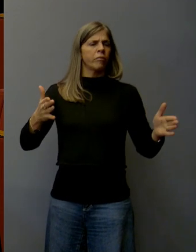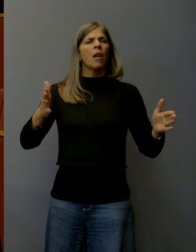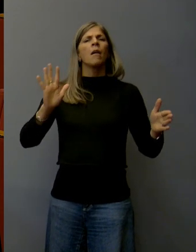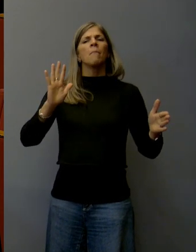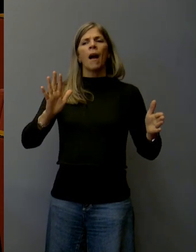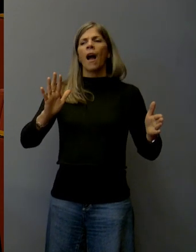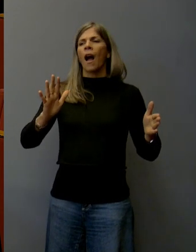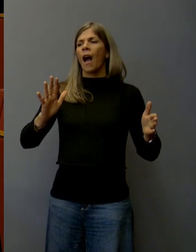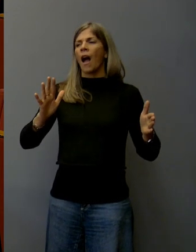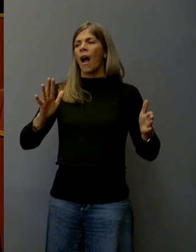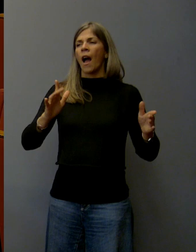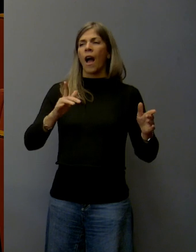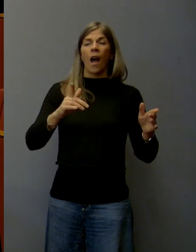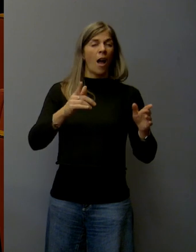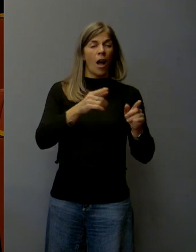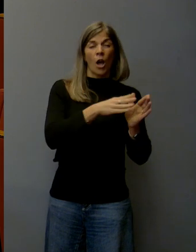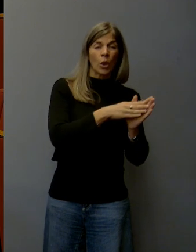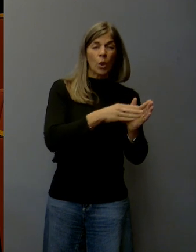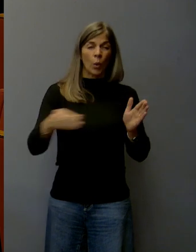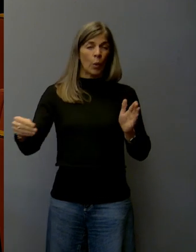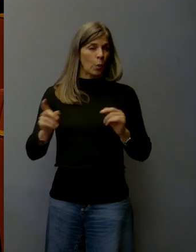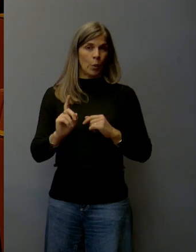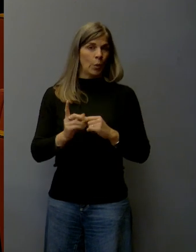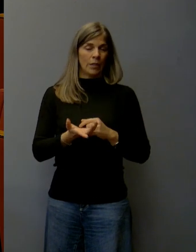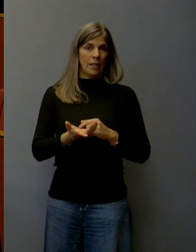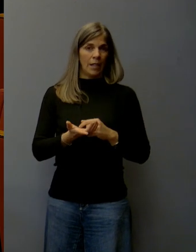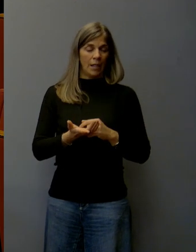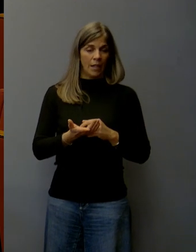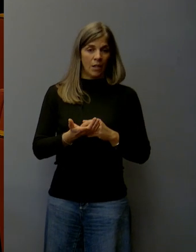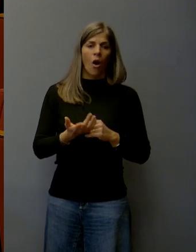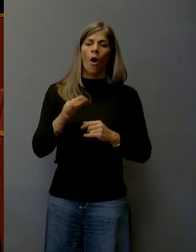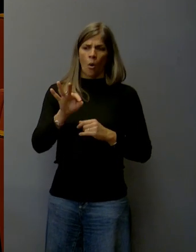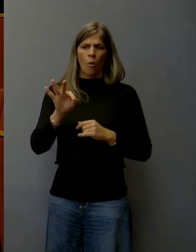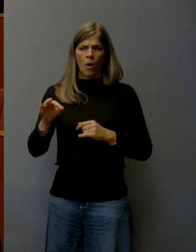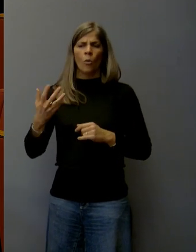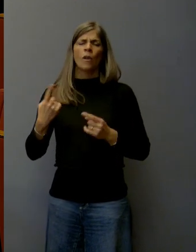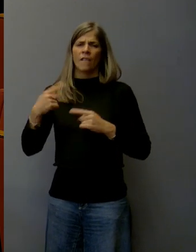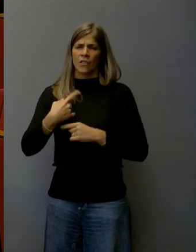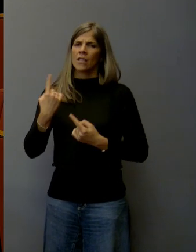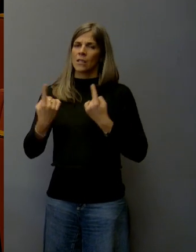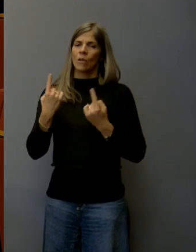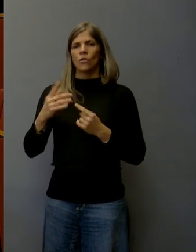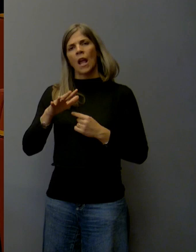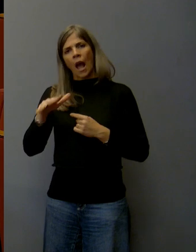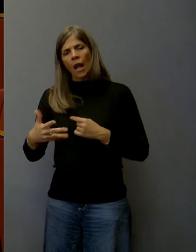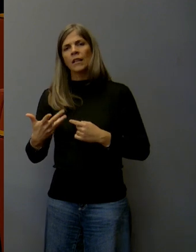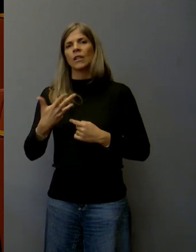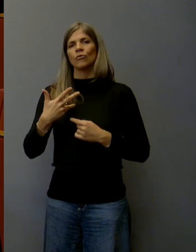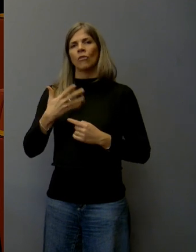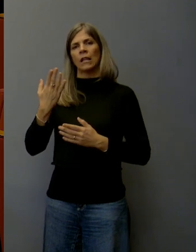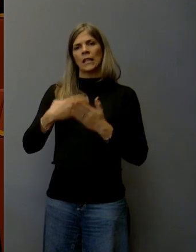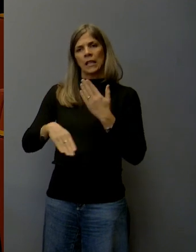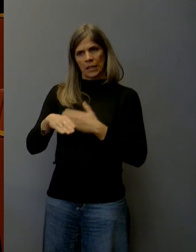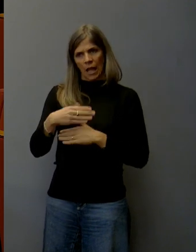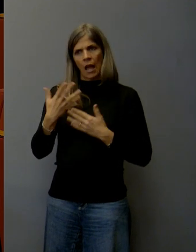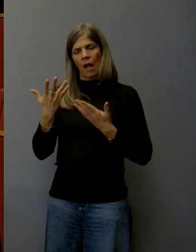pensarla come condizione invece dominante Senza considerare troppo chi invece vive tutt'altra condizione perché ha una disabilità diciamo